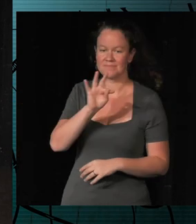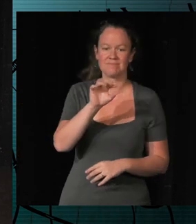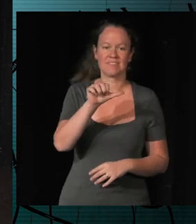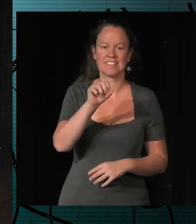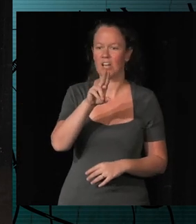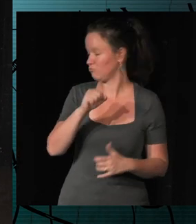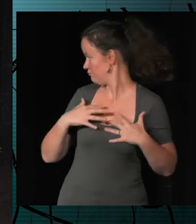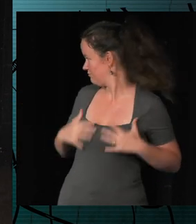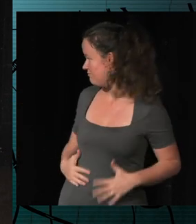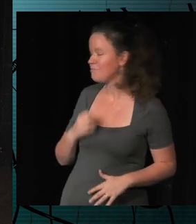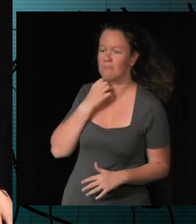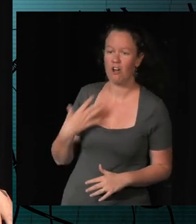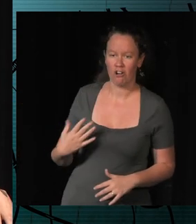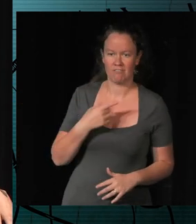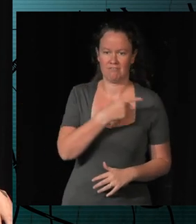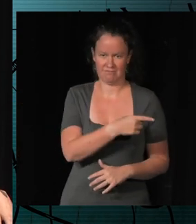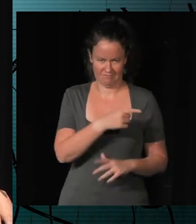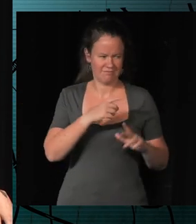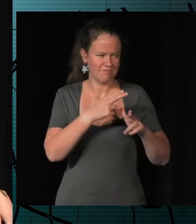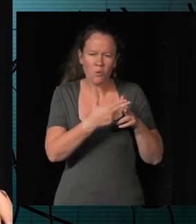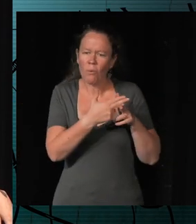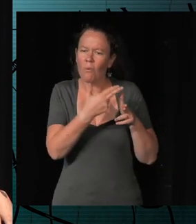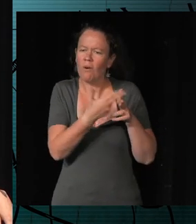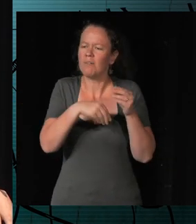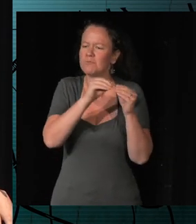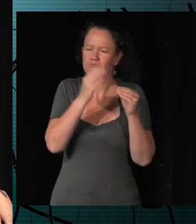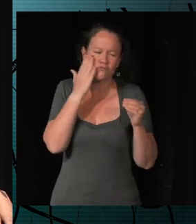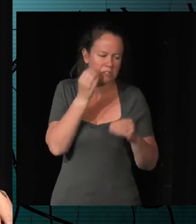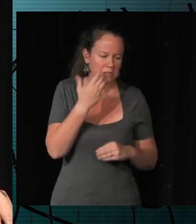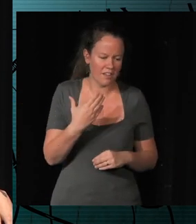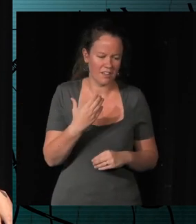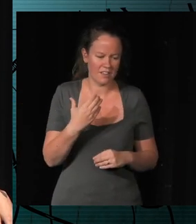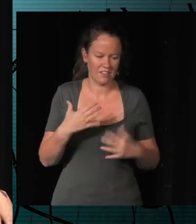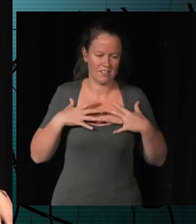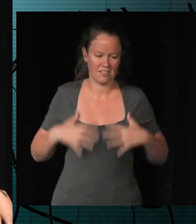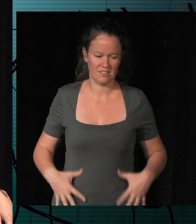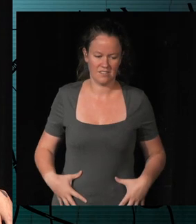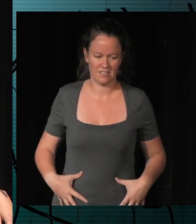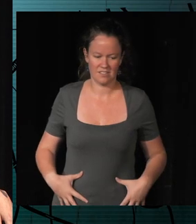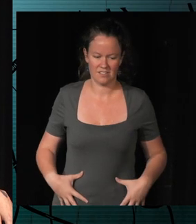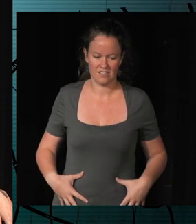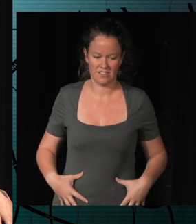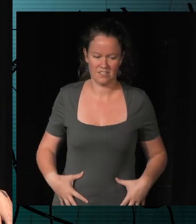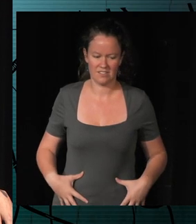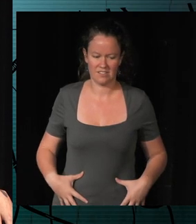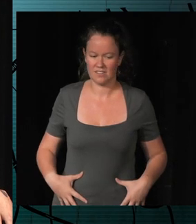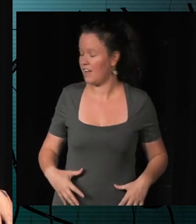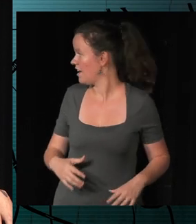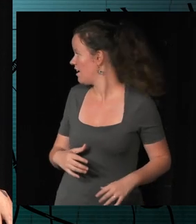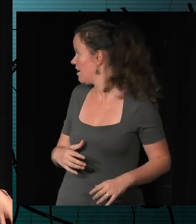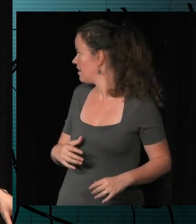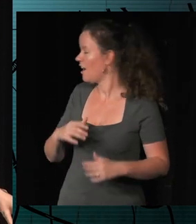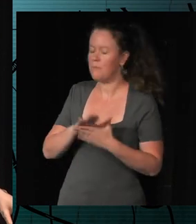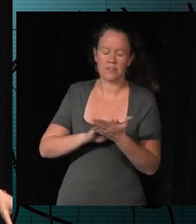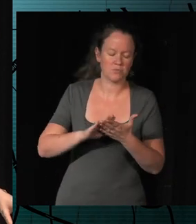Parker depuis longtemps tu es journaliste podcasteuse écrine tu as notamment écrit un